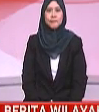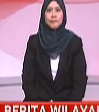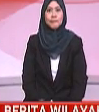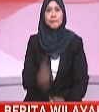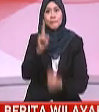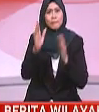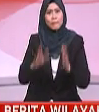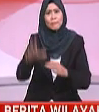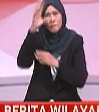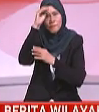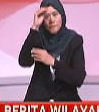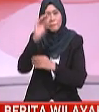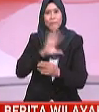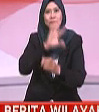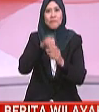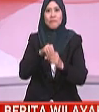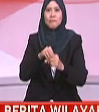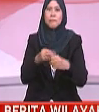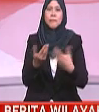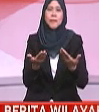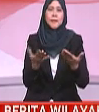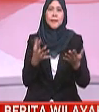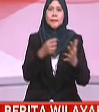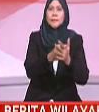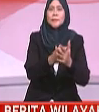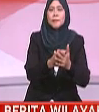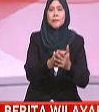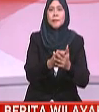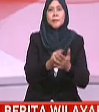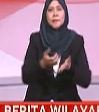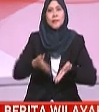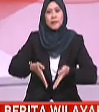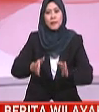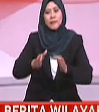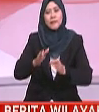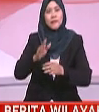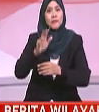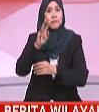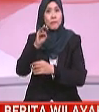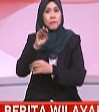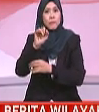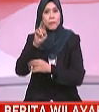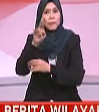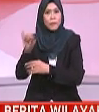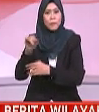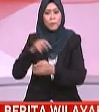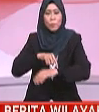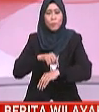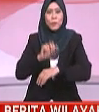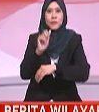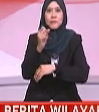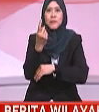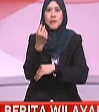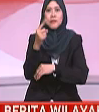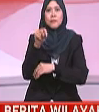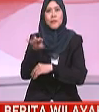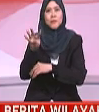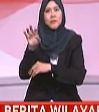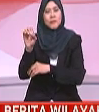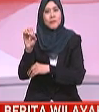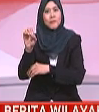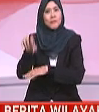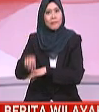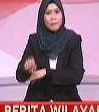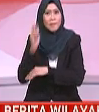Seorang lelaki yang terlibat dalam kemalangan kendiri di Jalan Bypass Taman Tunku Miri pukul 11.40 malam tadi